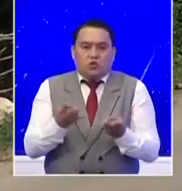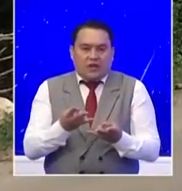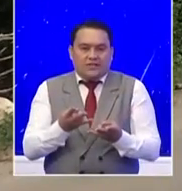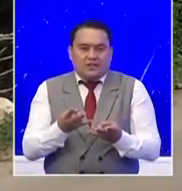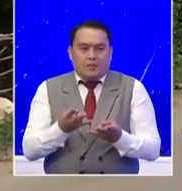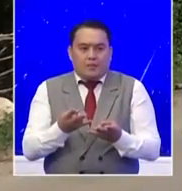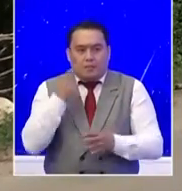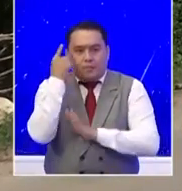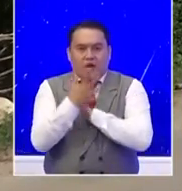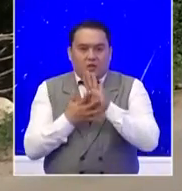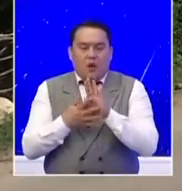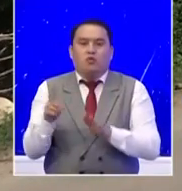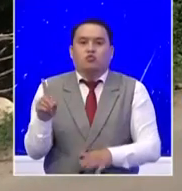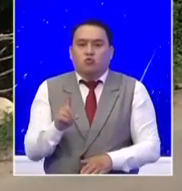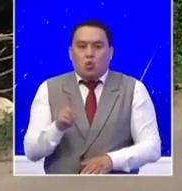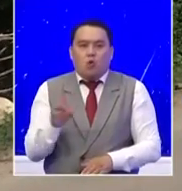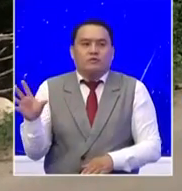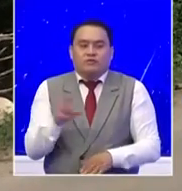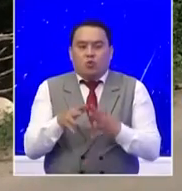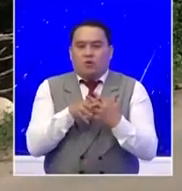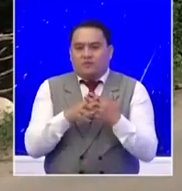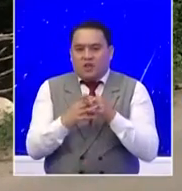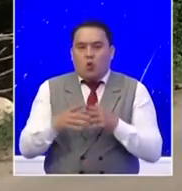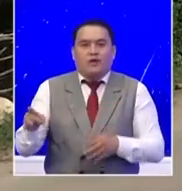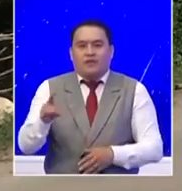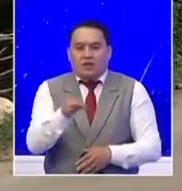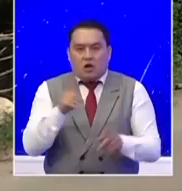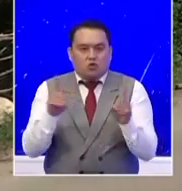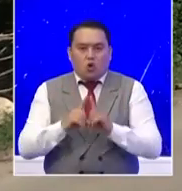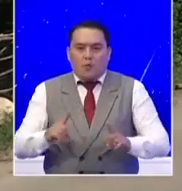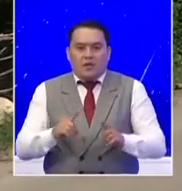что понимаю, что именно в селах, в регионах,